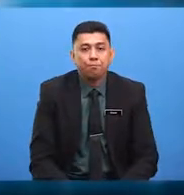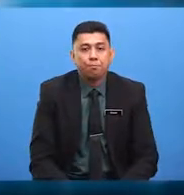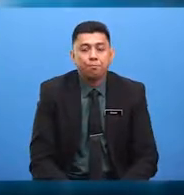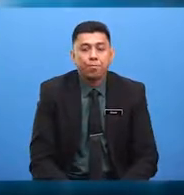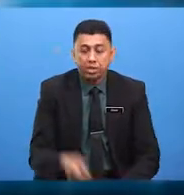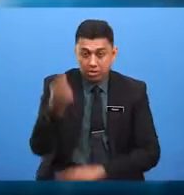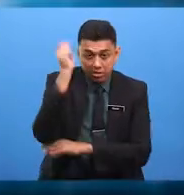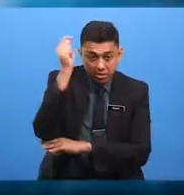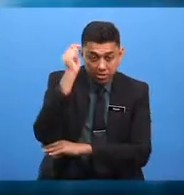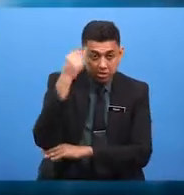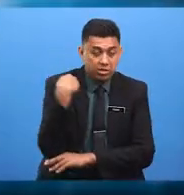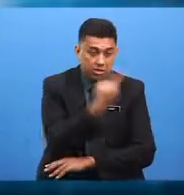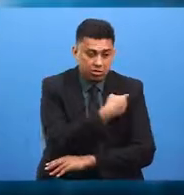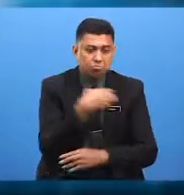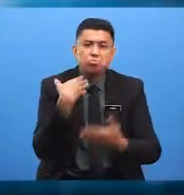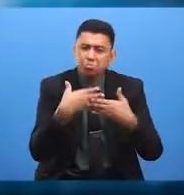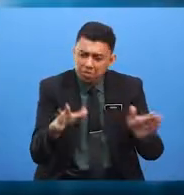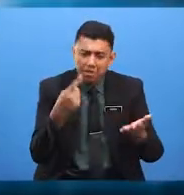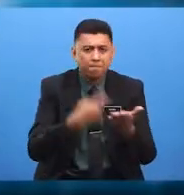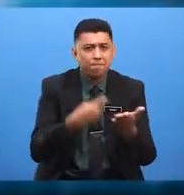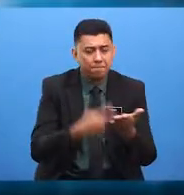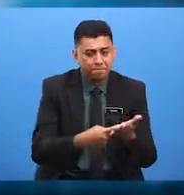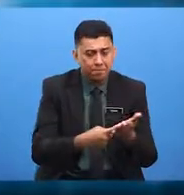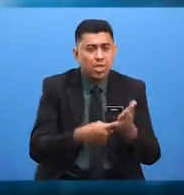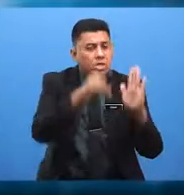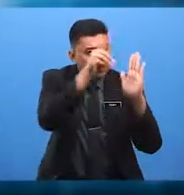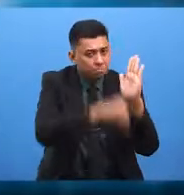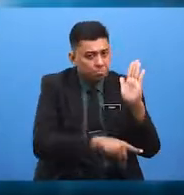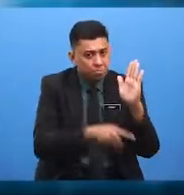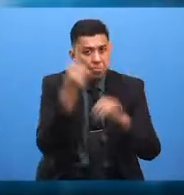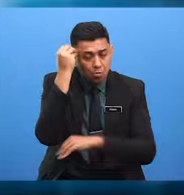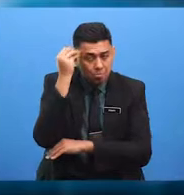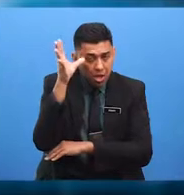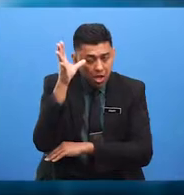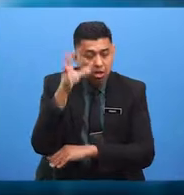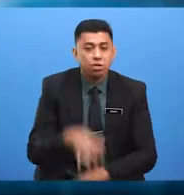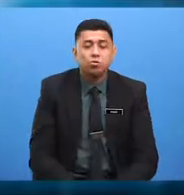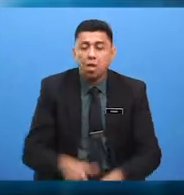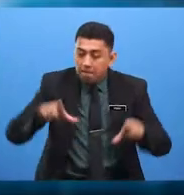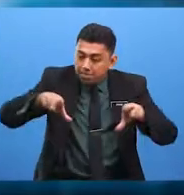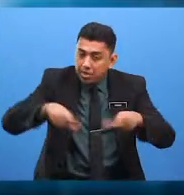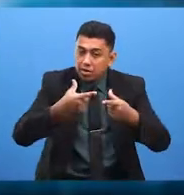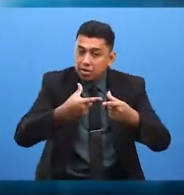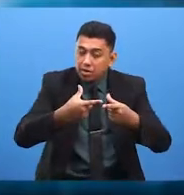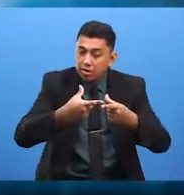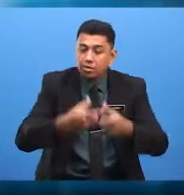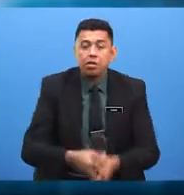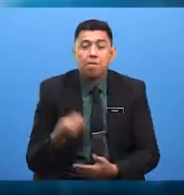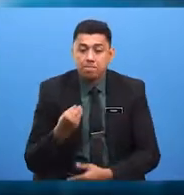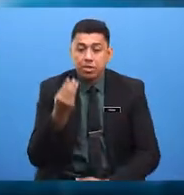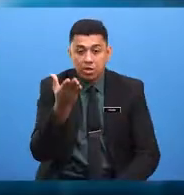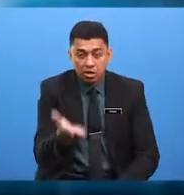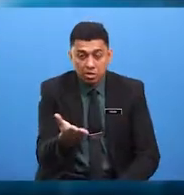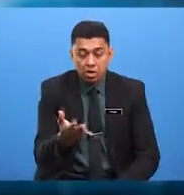tadi kita sudah bincang mengenai dasar keuangan mengembang yaitu berlakunya penawaran uang